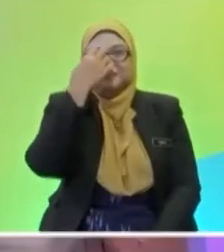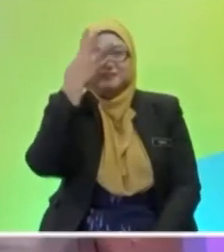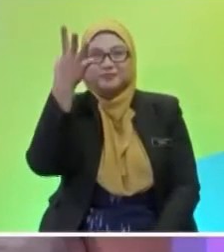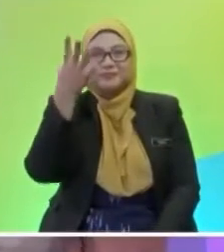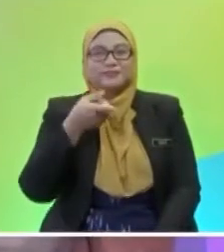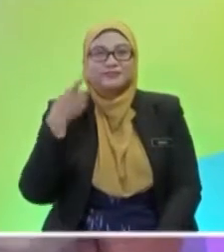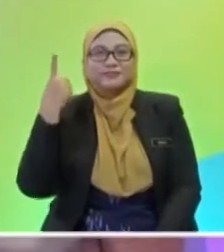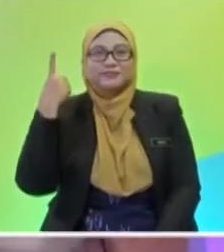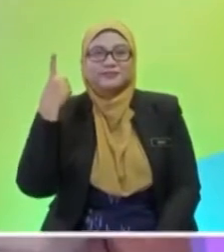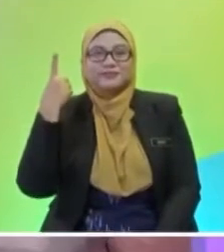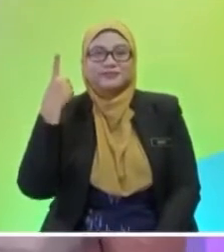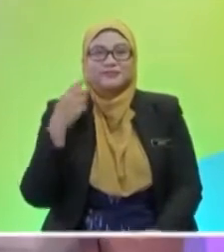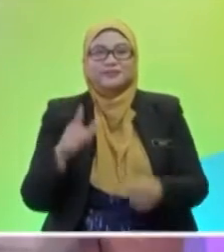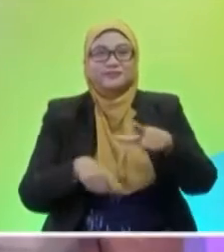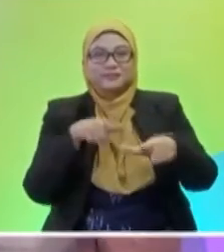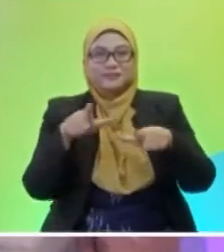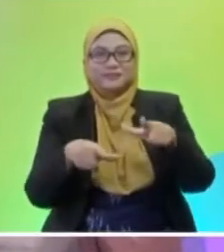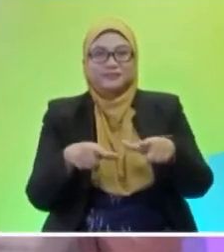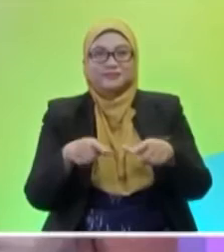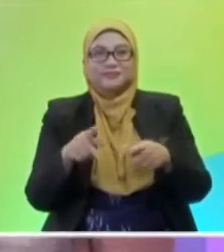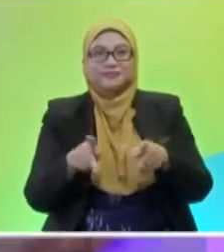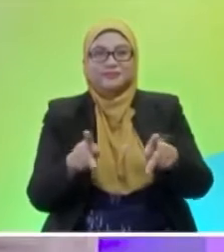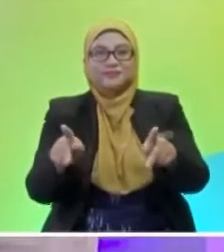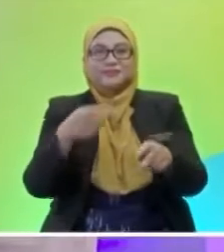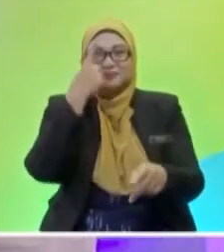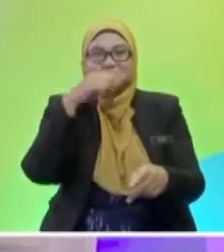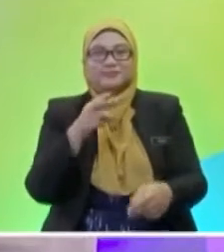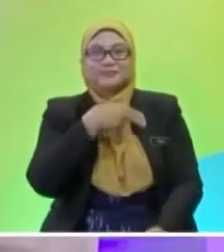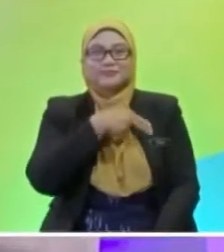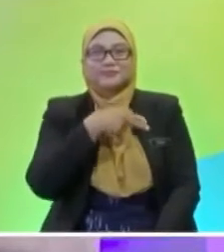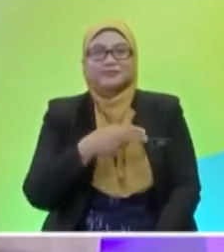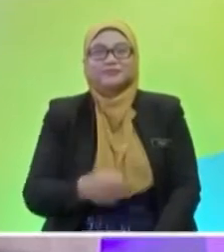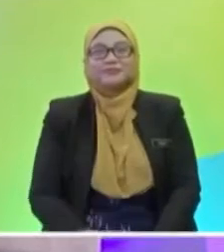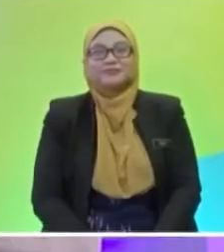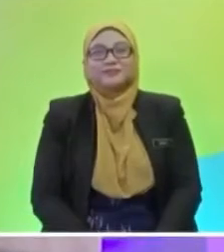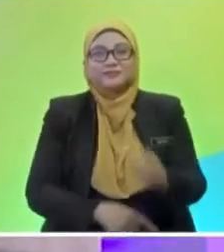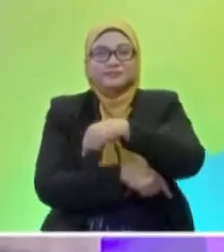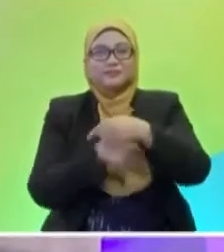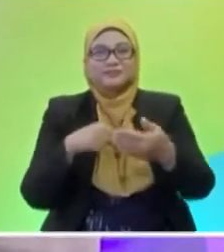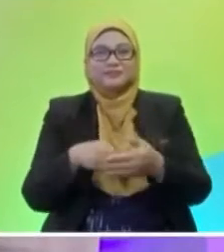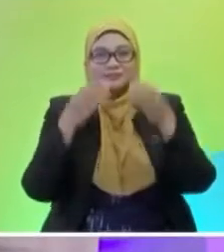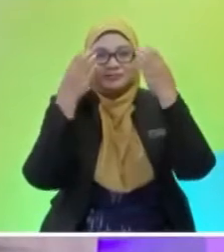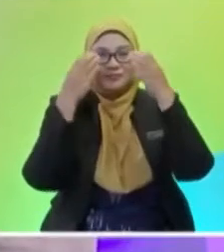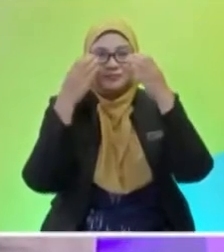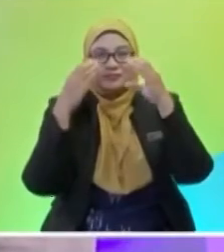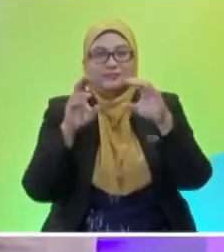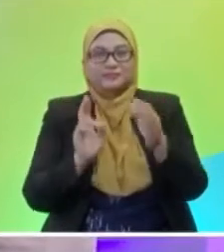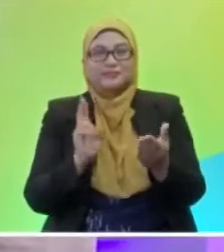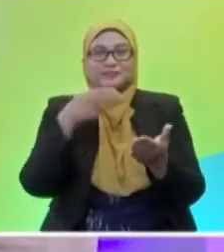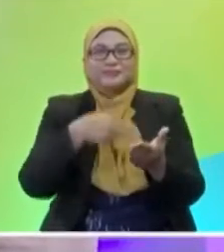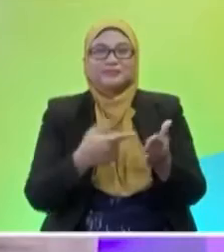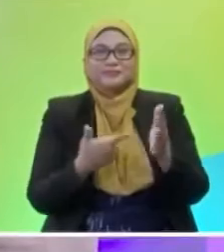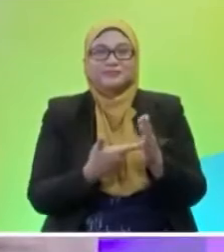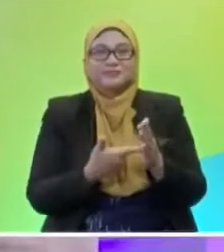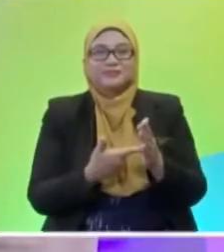punya langkah-langkah proses untuk penghasilan ni dulu. Hari itu cikgu dah terangkan, hari ini cikgu ulang lagi sekali supaya kita tahu dekat mana kita nak buat